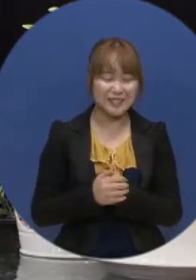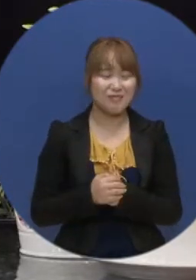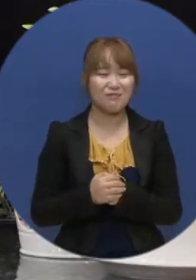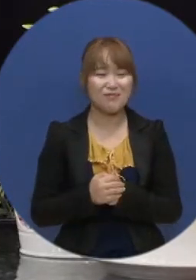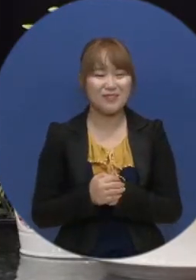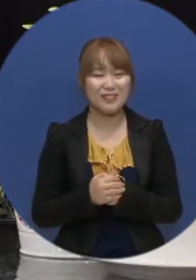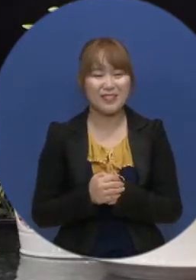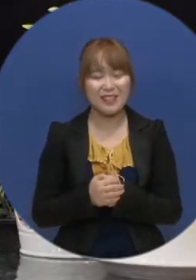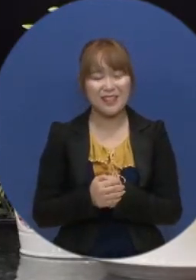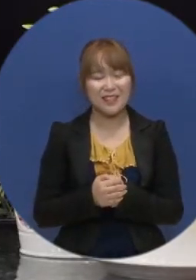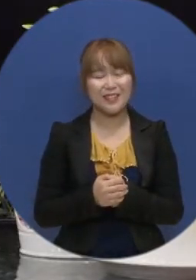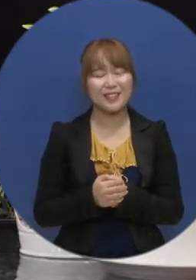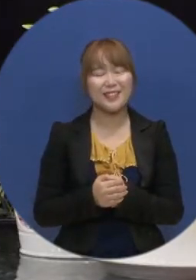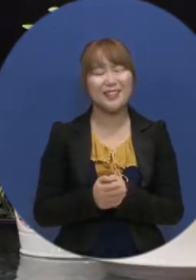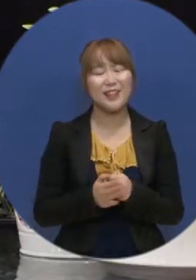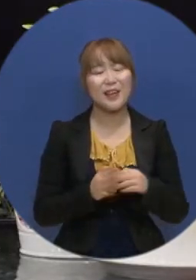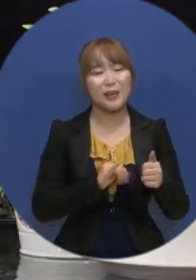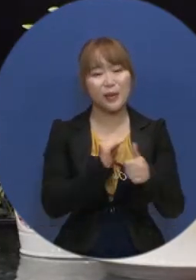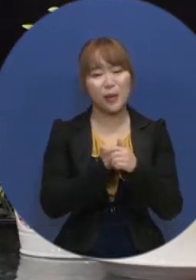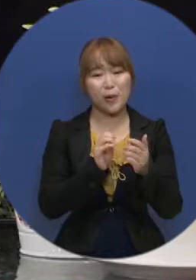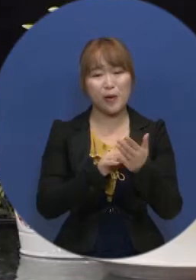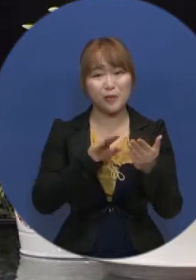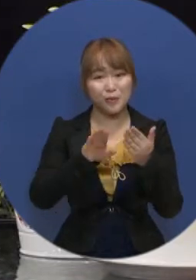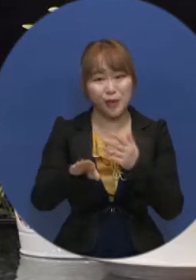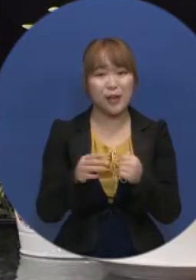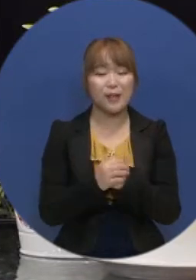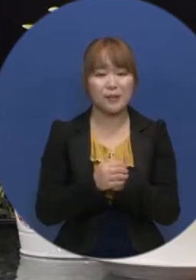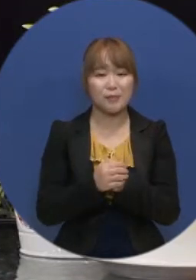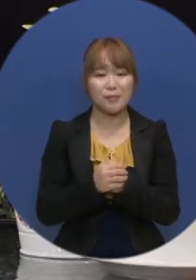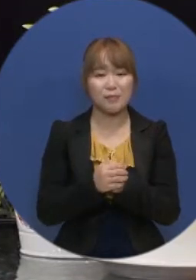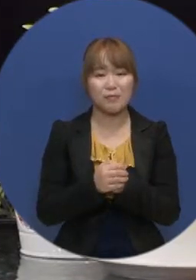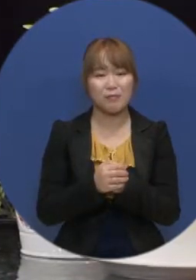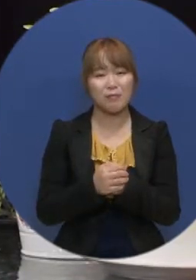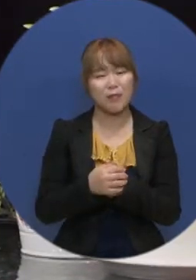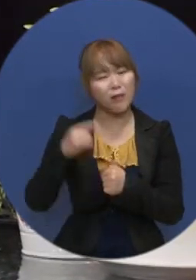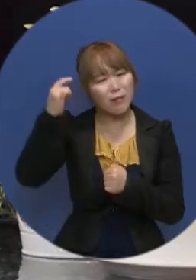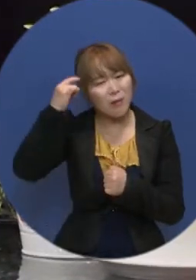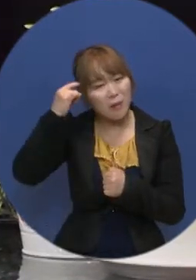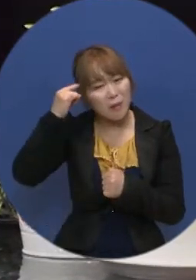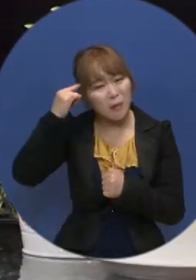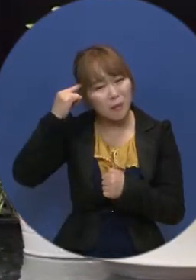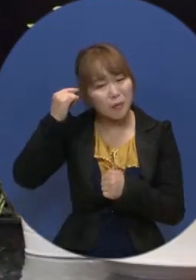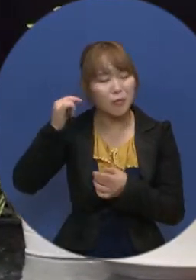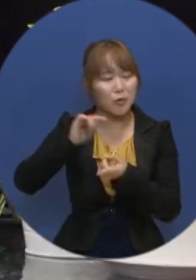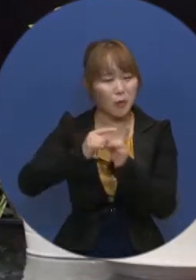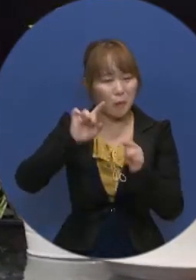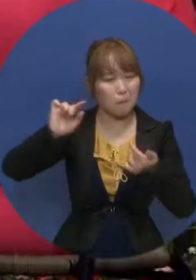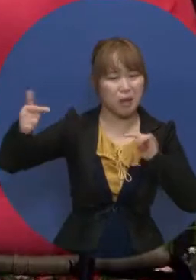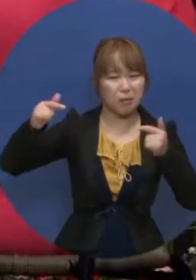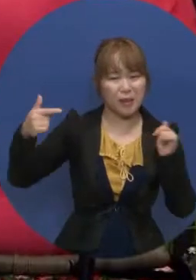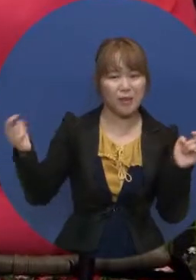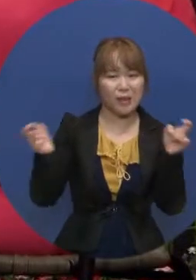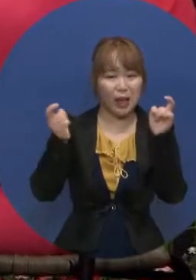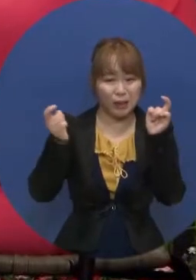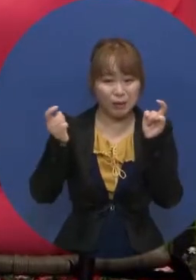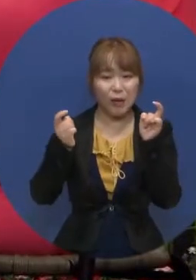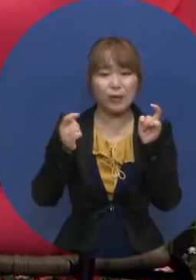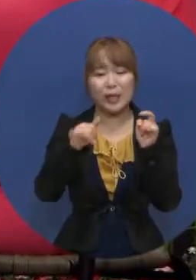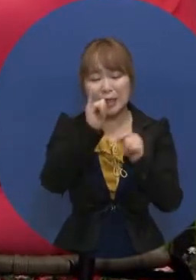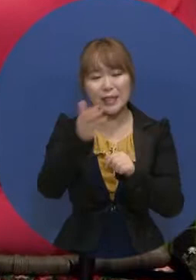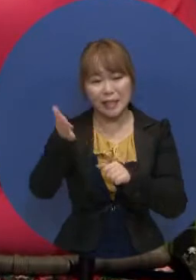그 결혼 이후. 네네. 의견도 뭐 살다 보면 네. 있어서 다투기도 했지만